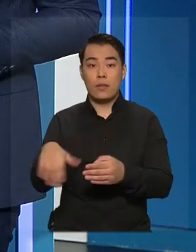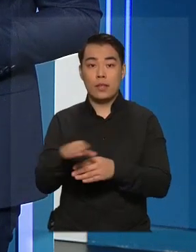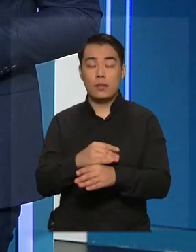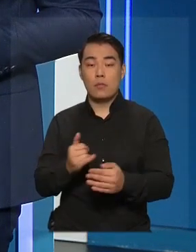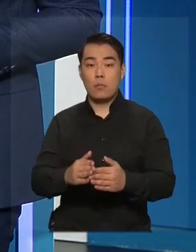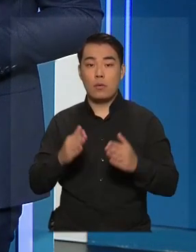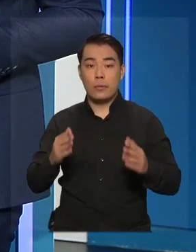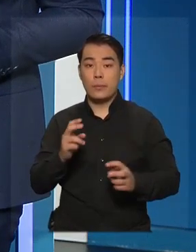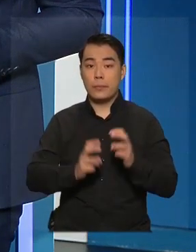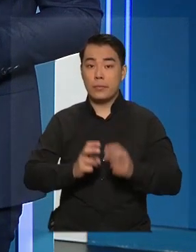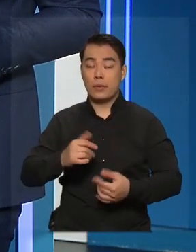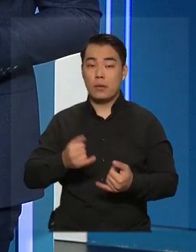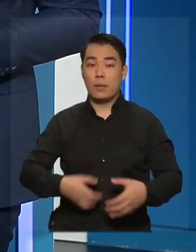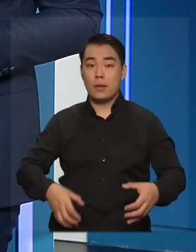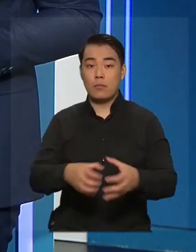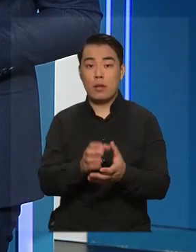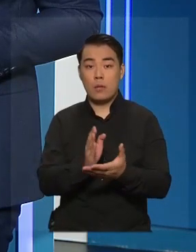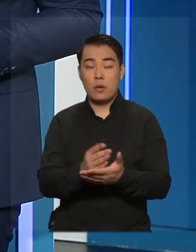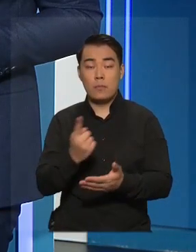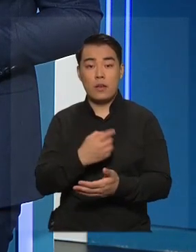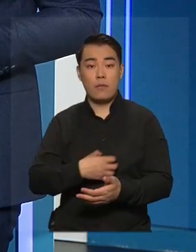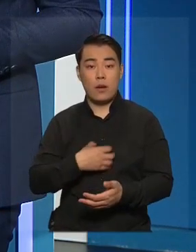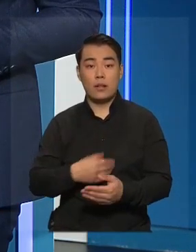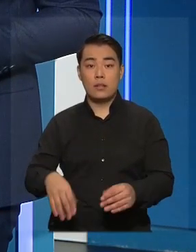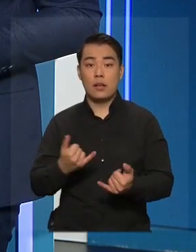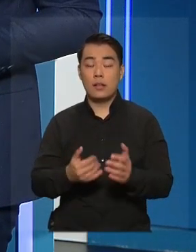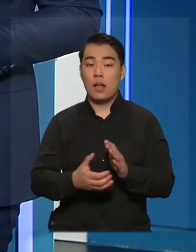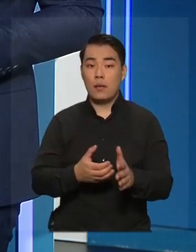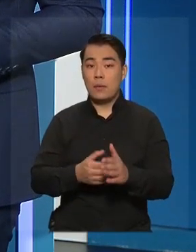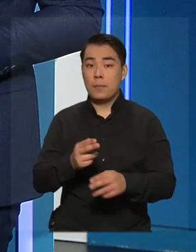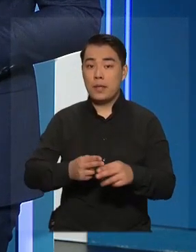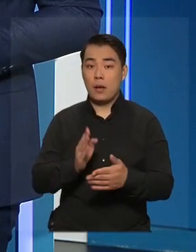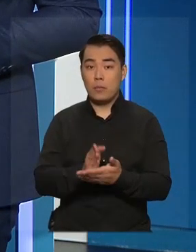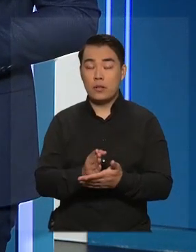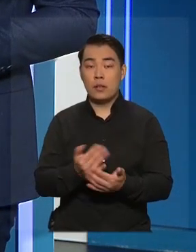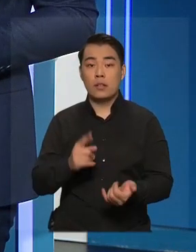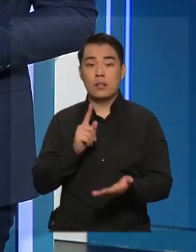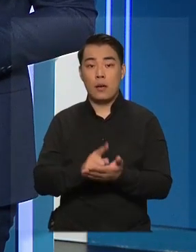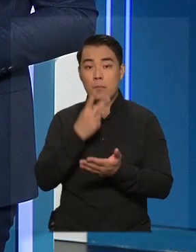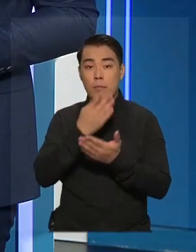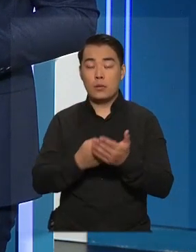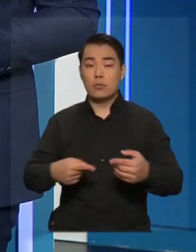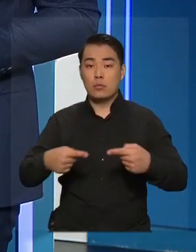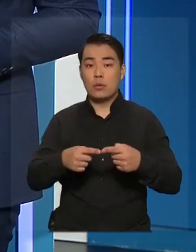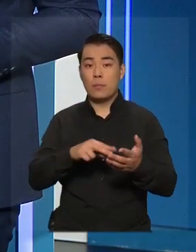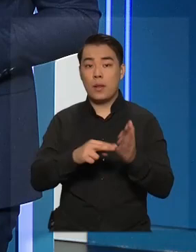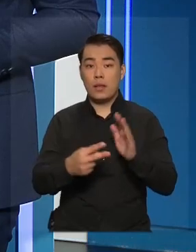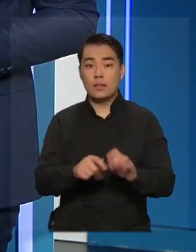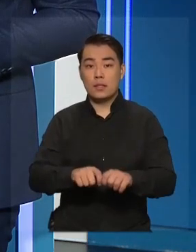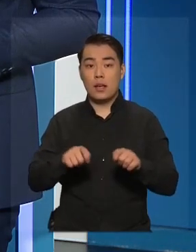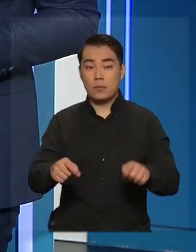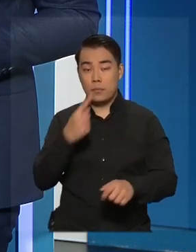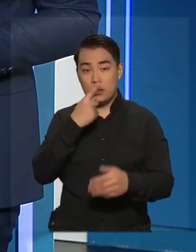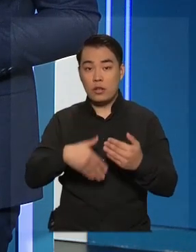крупных промышленных предприятий, в первую очередь в добывающих отраслях. Они должны представить конкретные планы по созданию